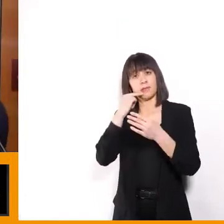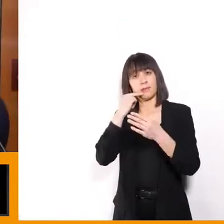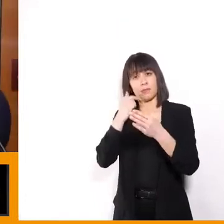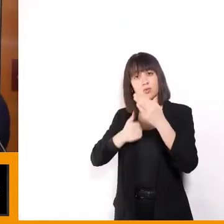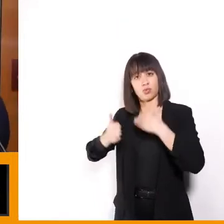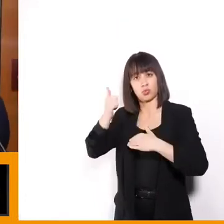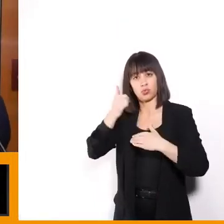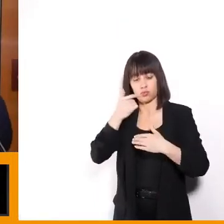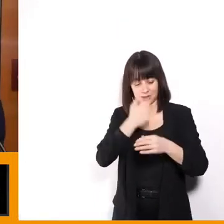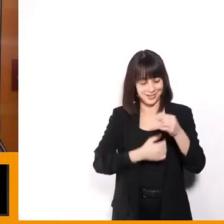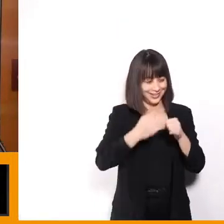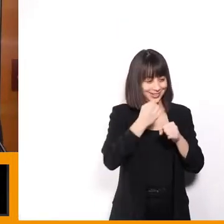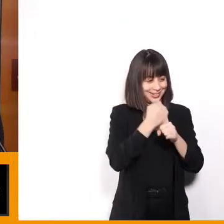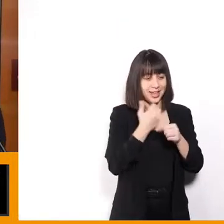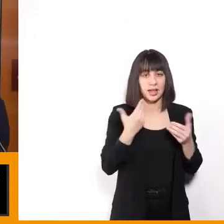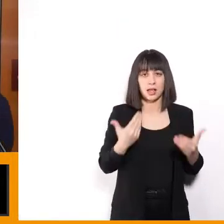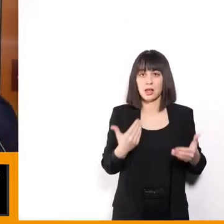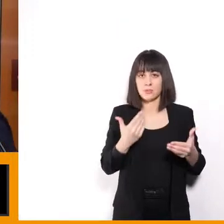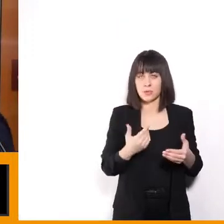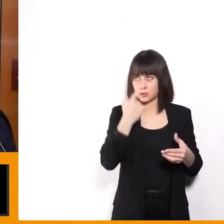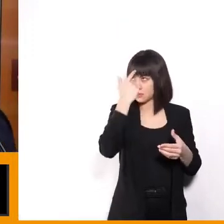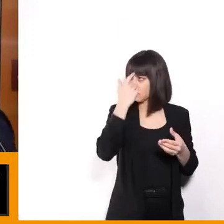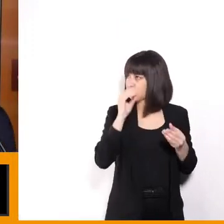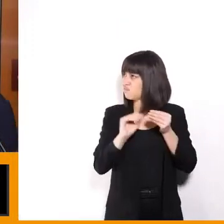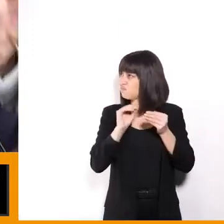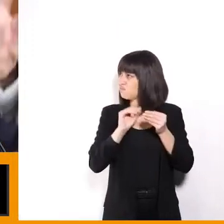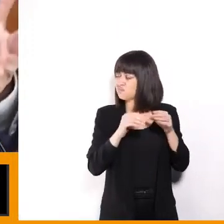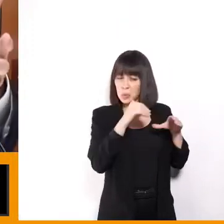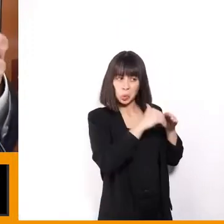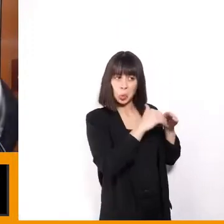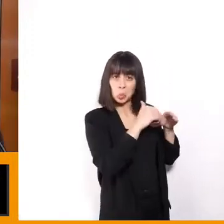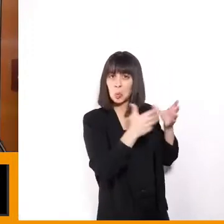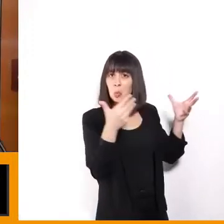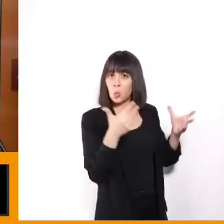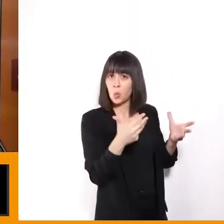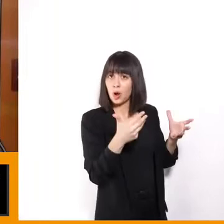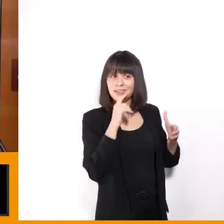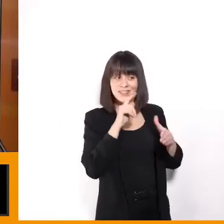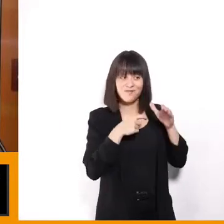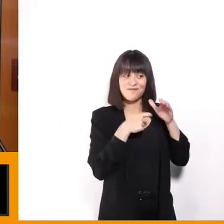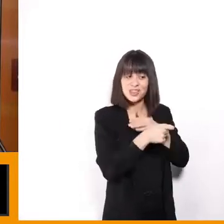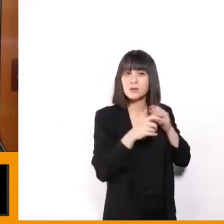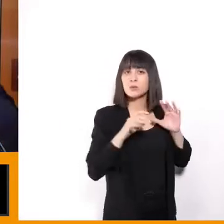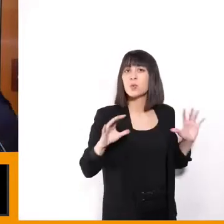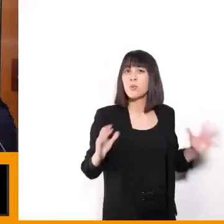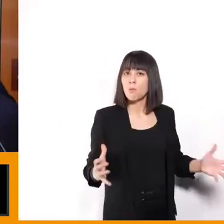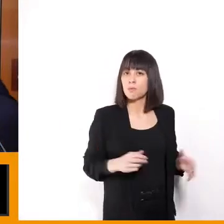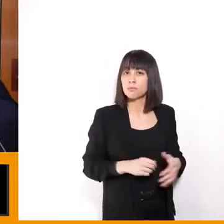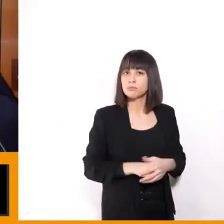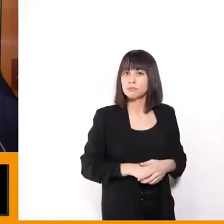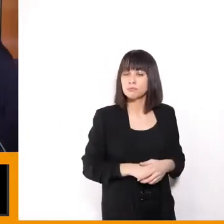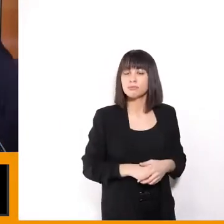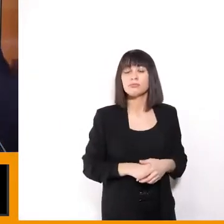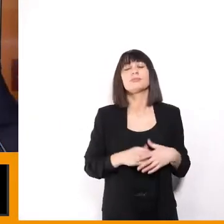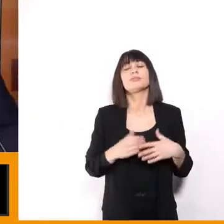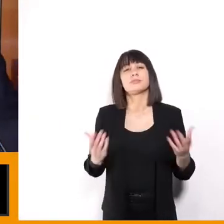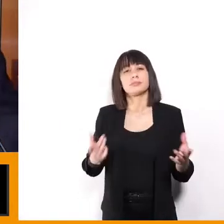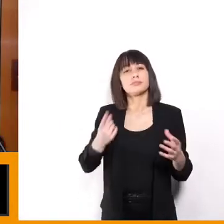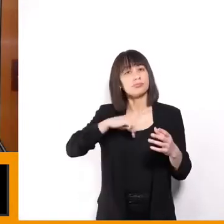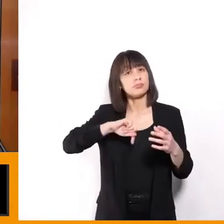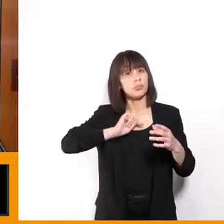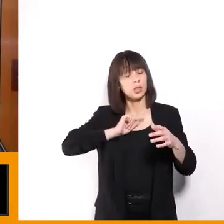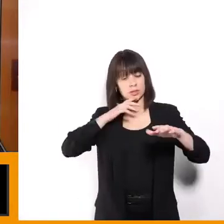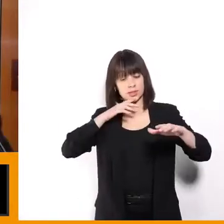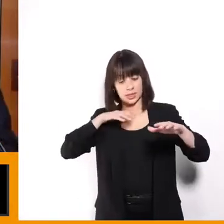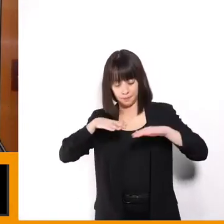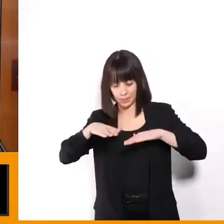la question de qu'est-ce qu'on met dedans et comment on fait évoluer les choses et comment on le finance. Voilà, donc l'idée pour nous, c'est de reprendre les choses avec de la méthode et